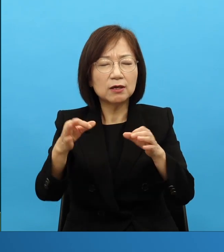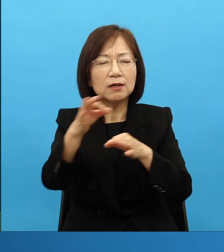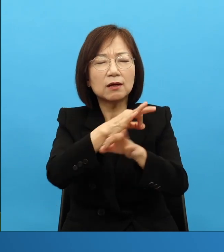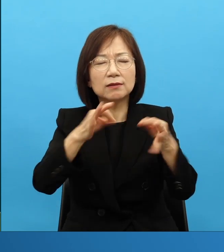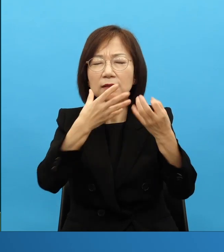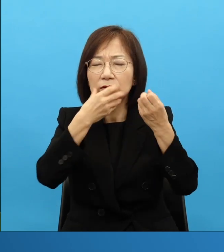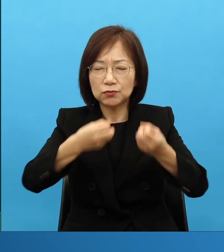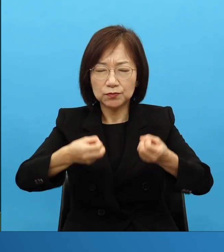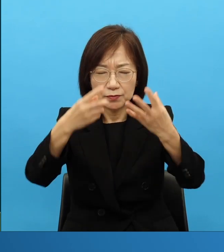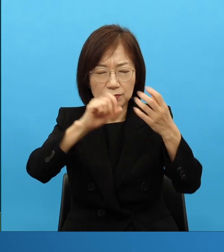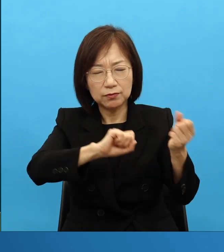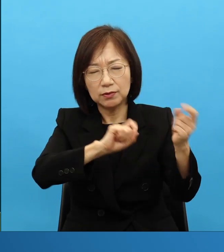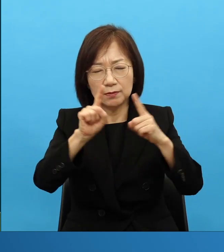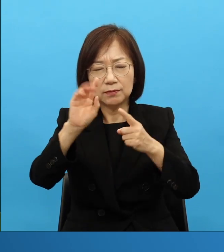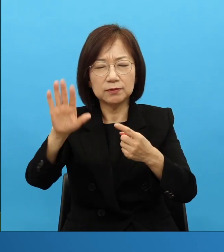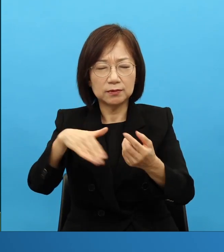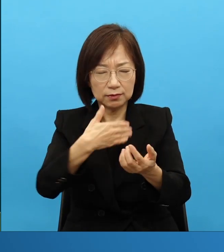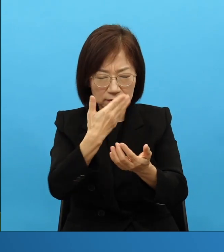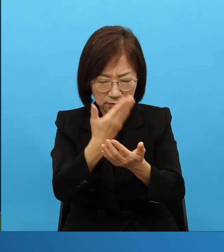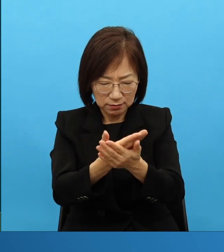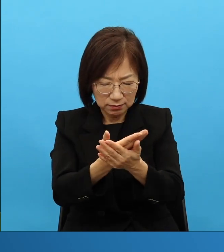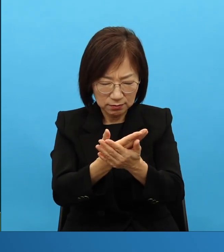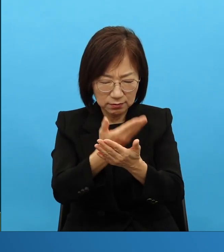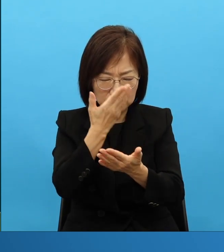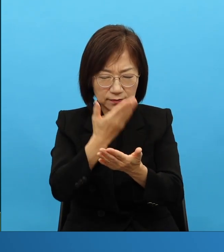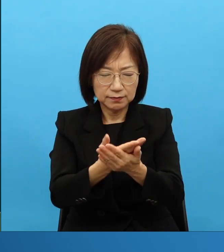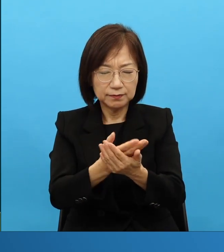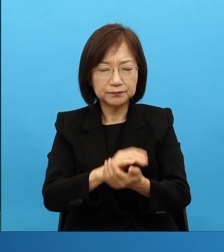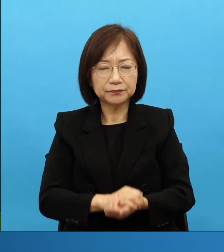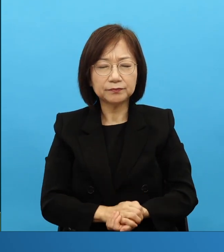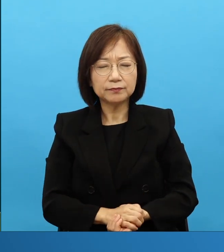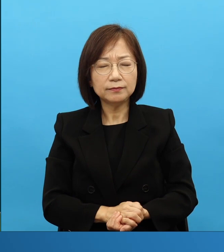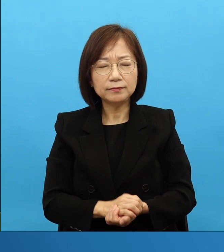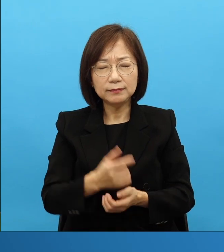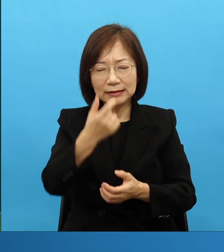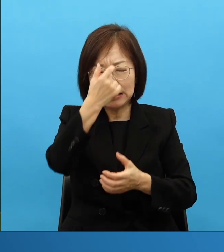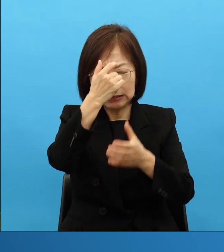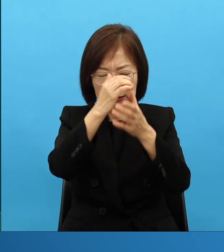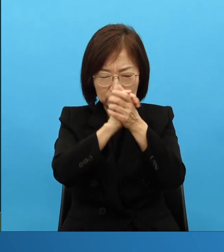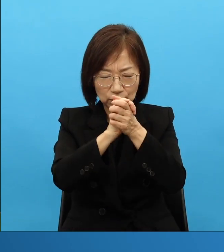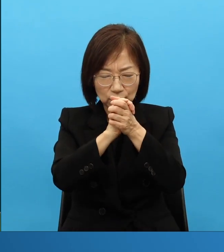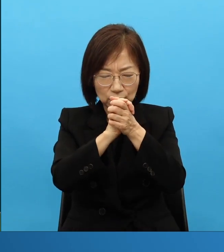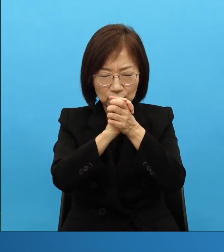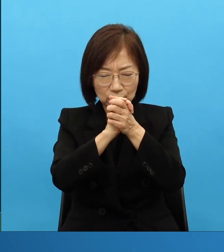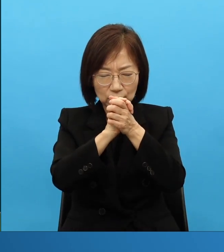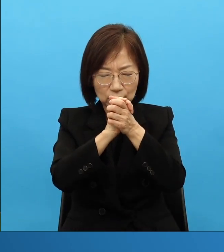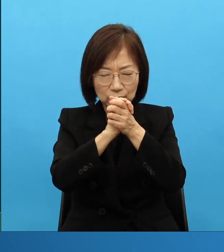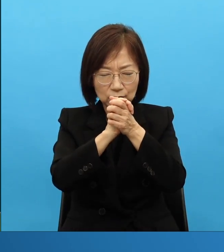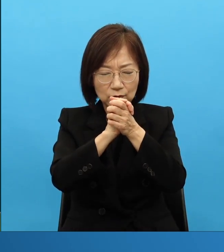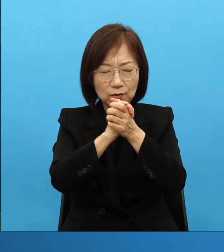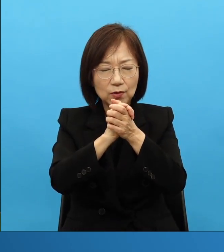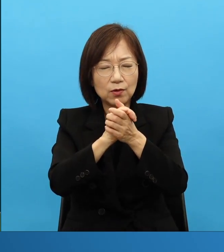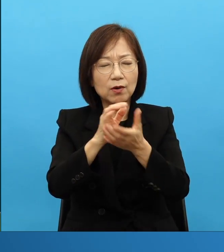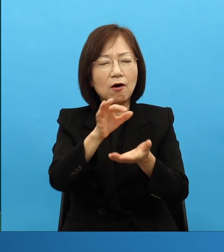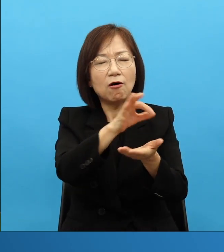the economy, save the 237 nations and all the 기도의 예물과 믿음의 예물을